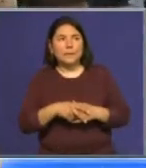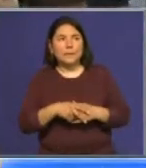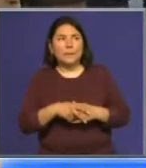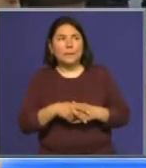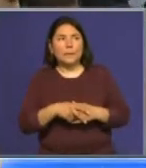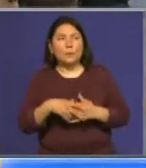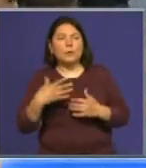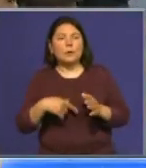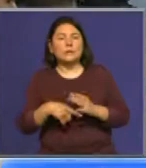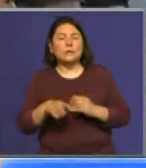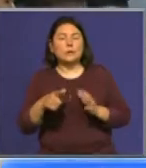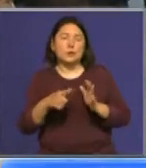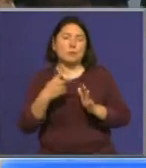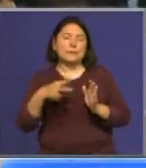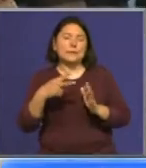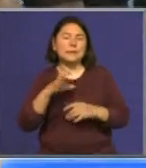Оны 20 секундта